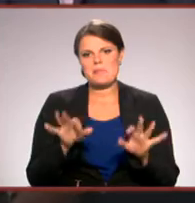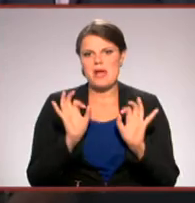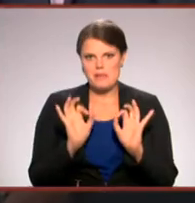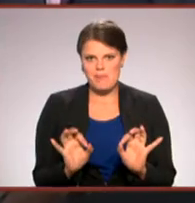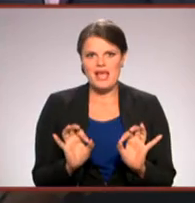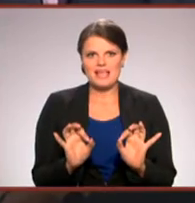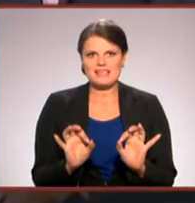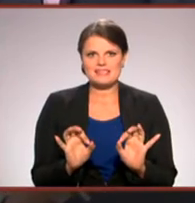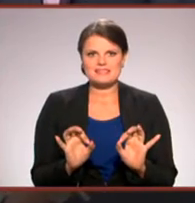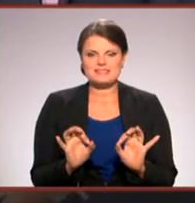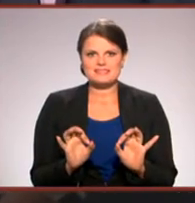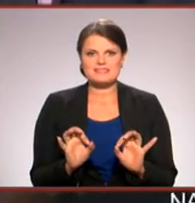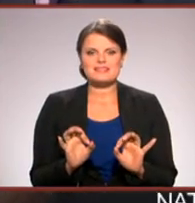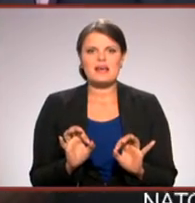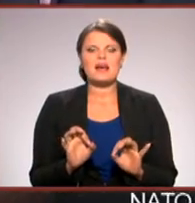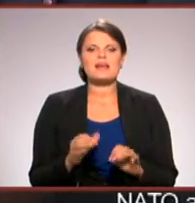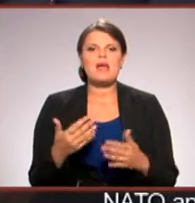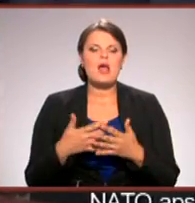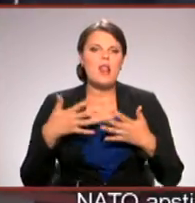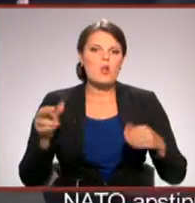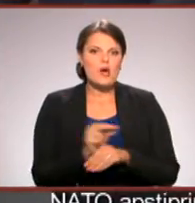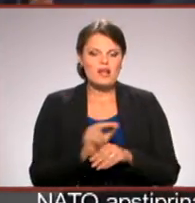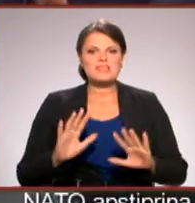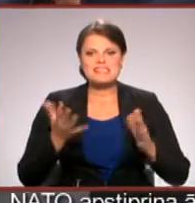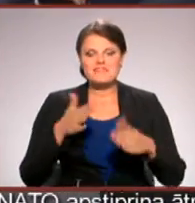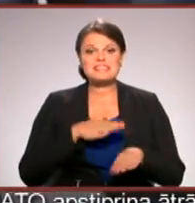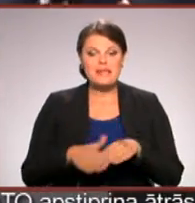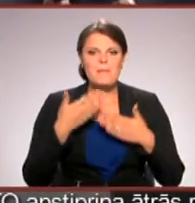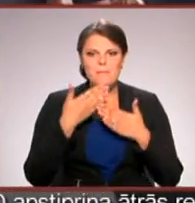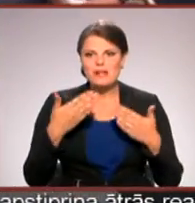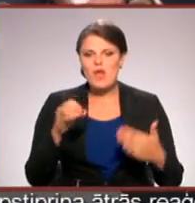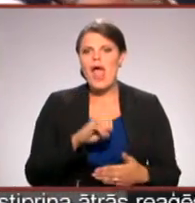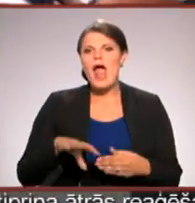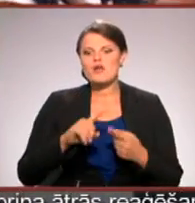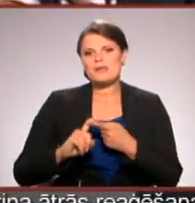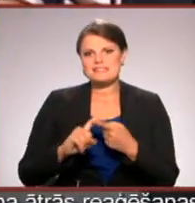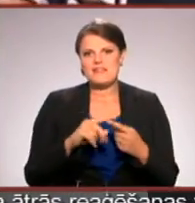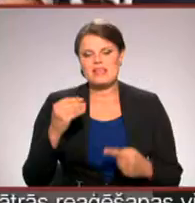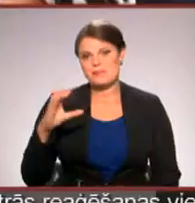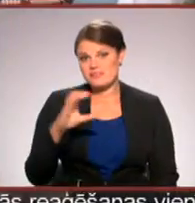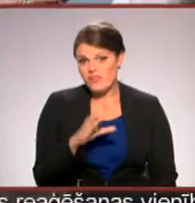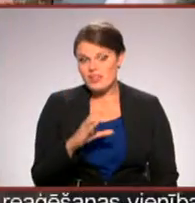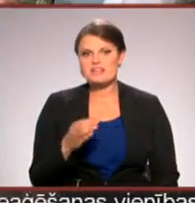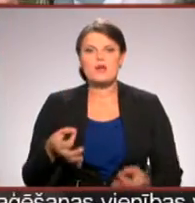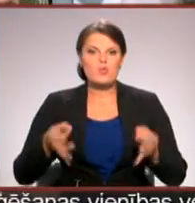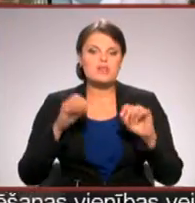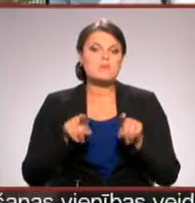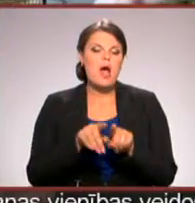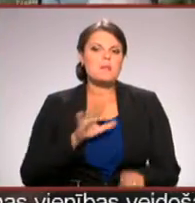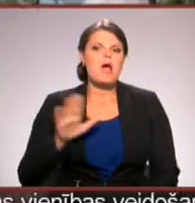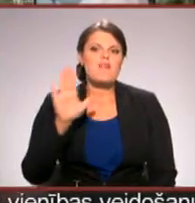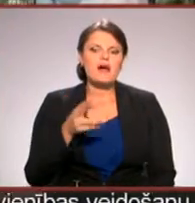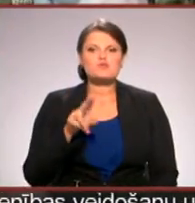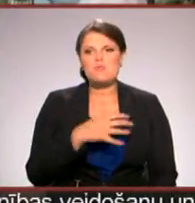pareizāko. Vērienīgo rekonstrukciju slimnīcai izdevies realizēt pateicoties Eiropas Savienības finansējumam. Nozīmīgs bijis arī valsts